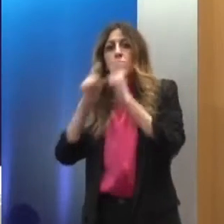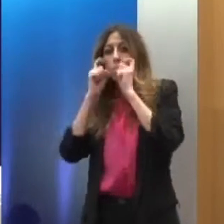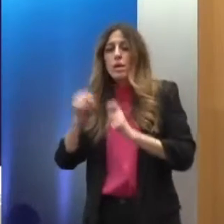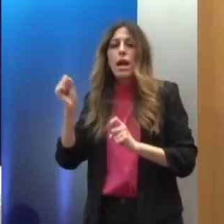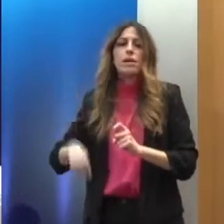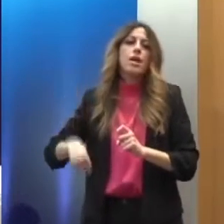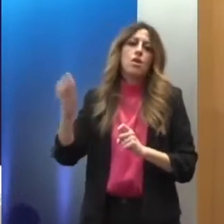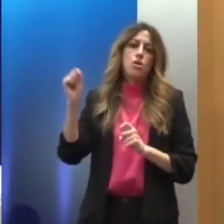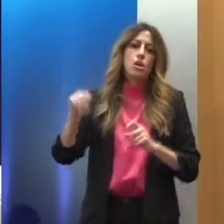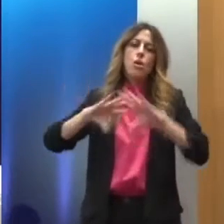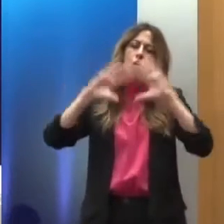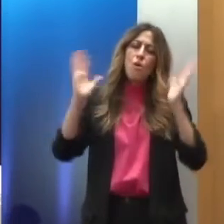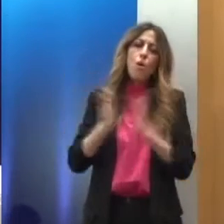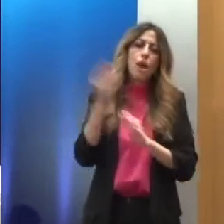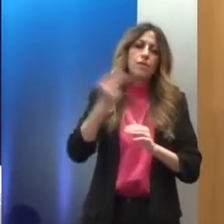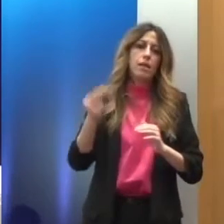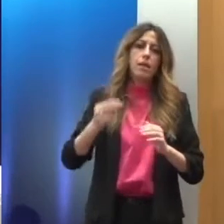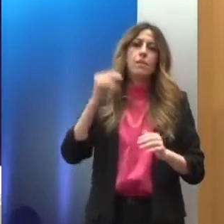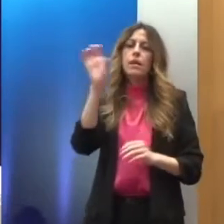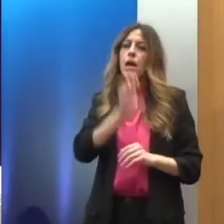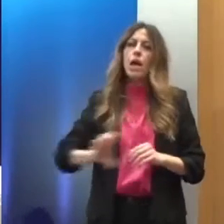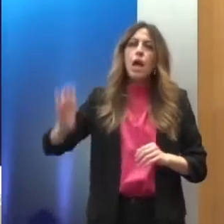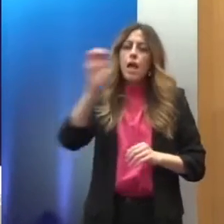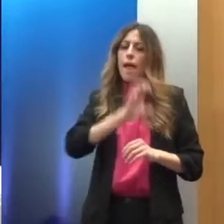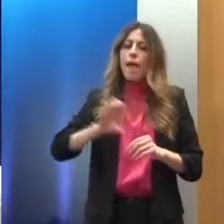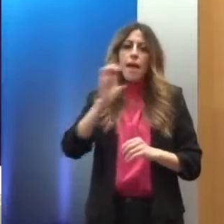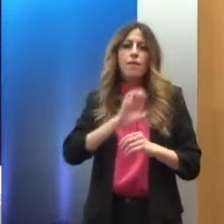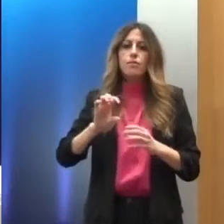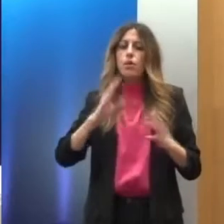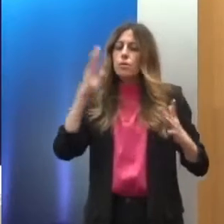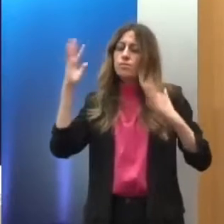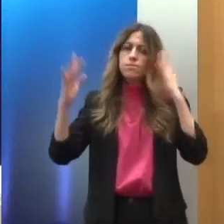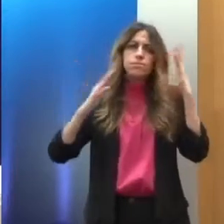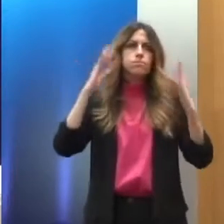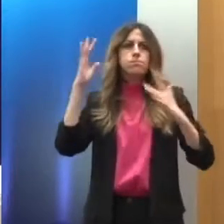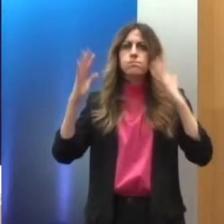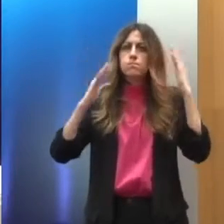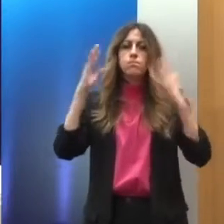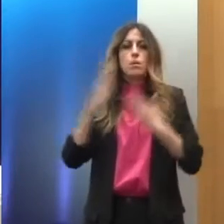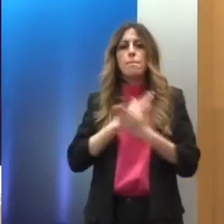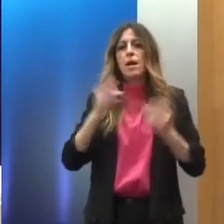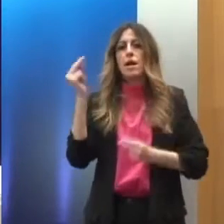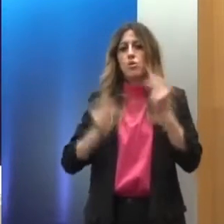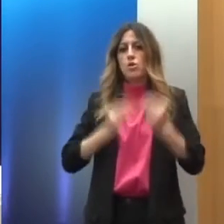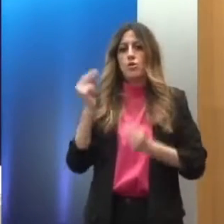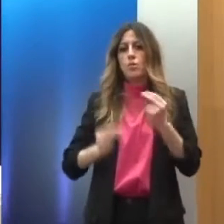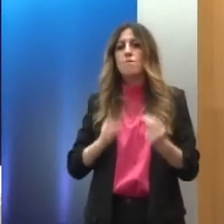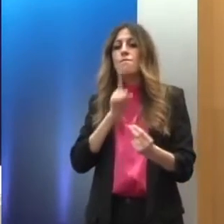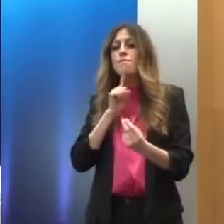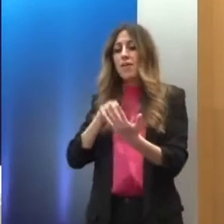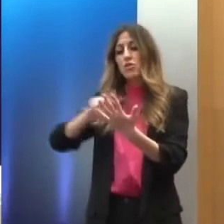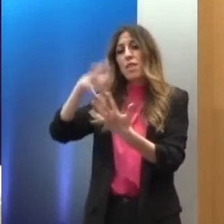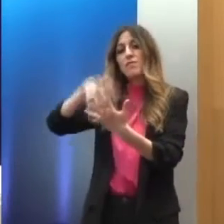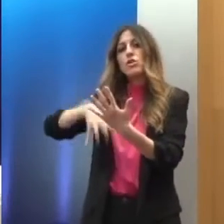Ευρώπη αντιμετωπίζει με πολύ μεγάλη ένταση το 2016. Και μάλιστα η Γενική Σύσταση αυτή της ΕΚΡΗ έρχεται σε σύγκρουση πολλές φορές